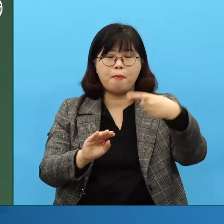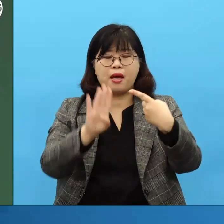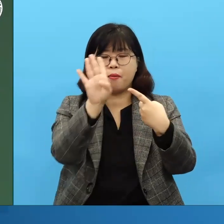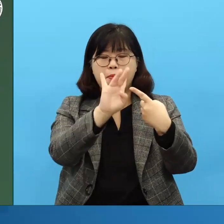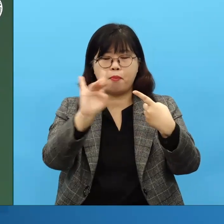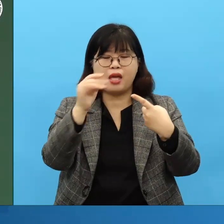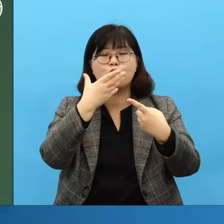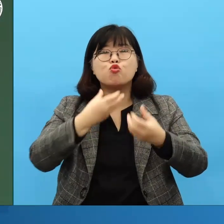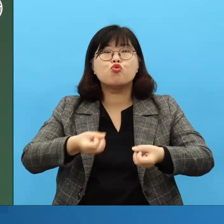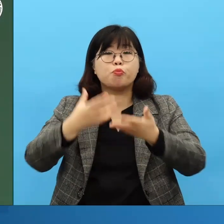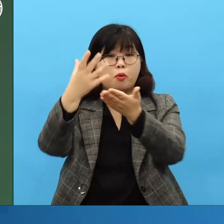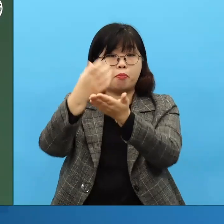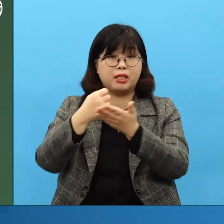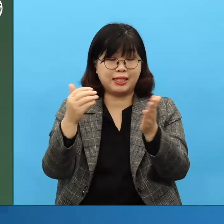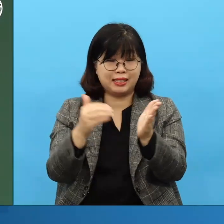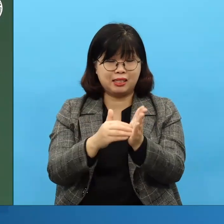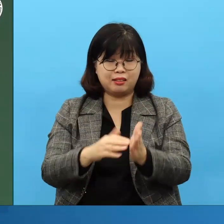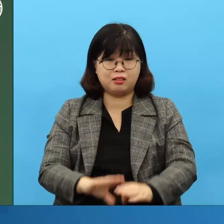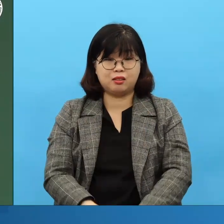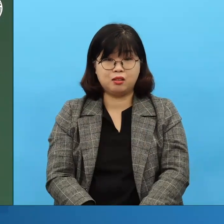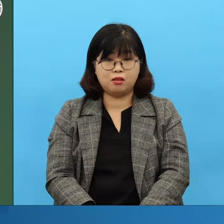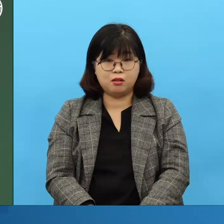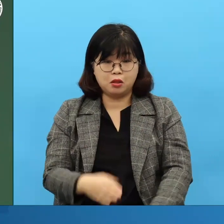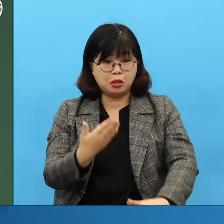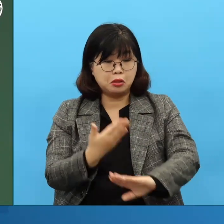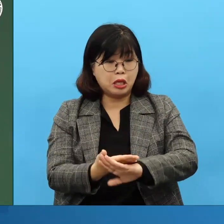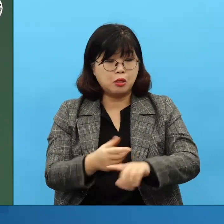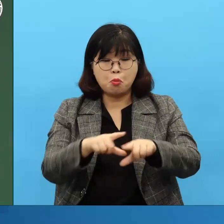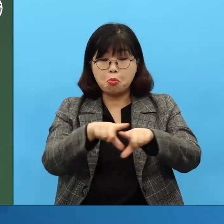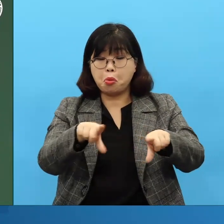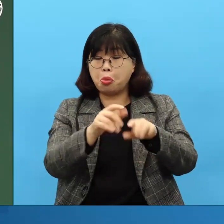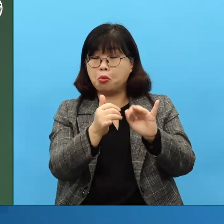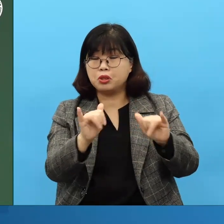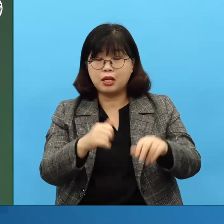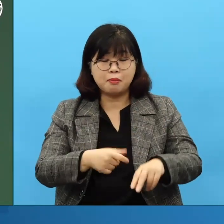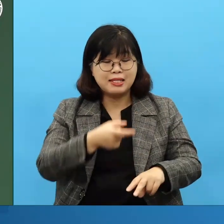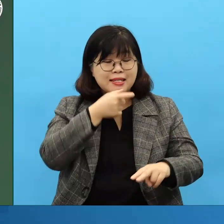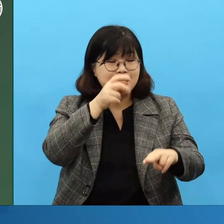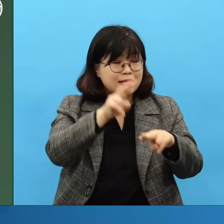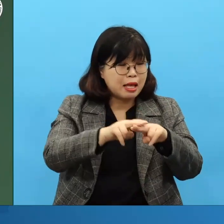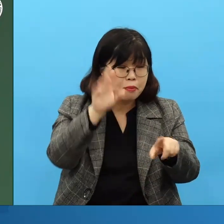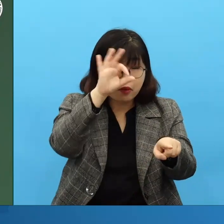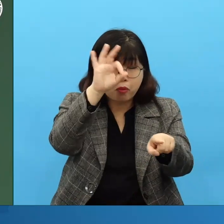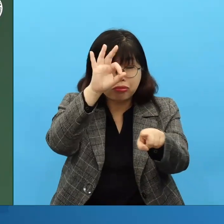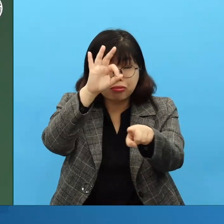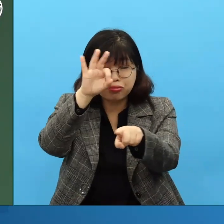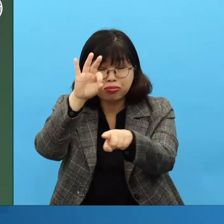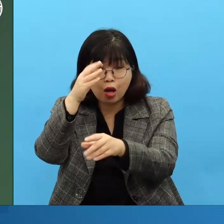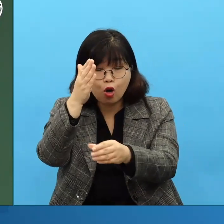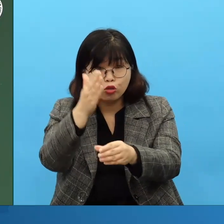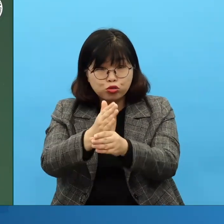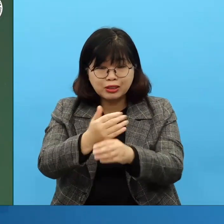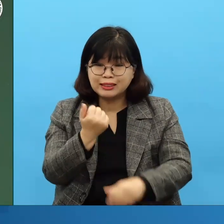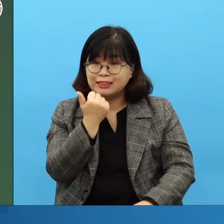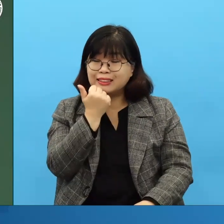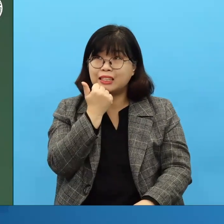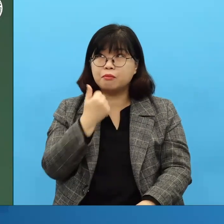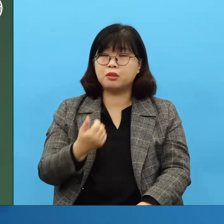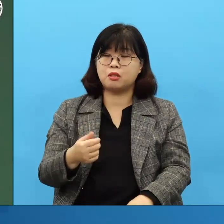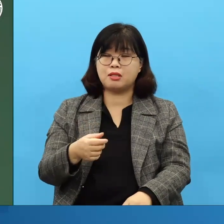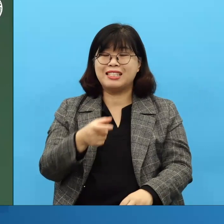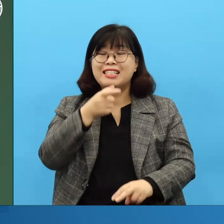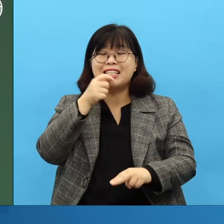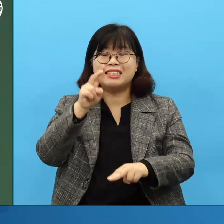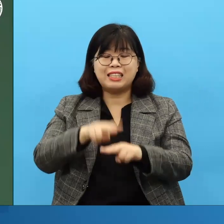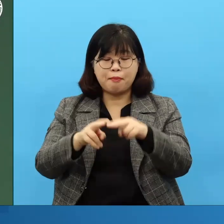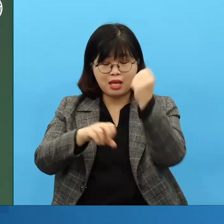우물 파는데 샘 근원을 얻어버려. And we see that people are trying to actually dig for the stream, but he actually had the 질투하고 fountainhead.